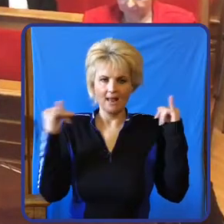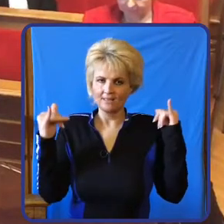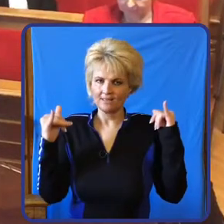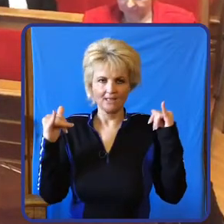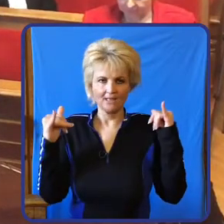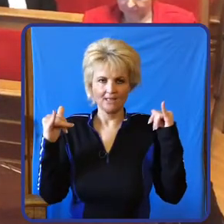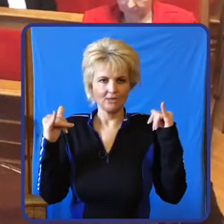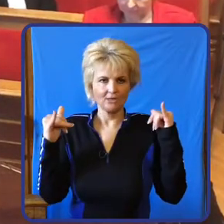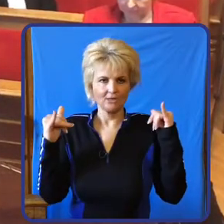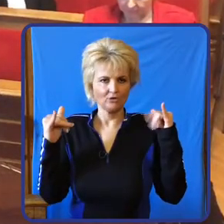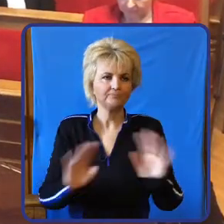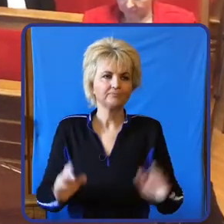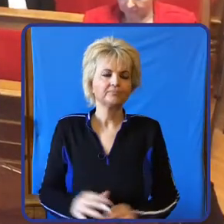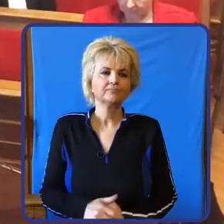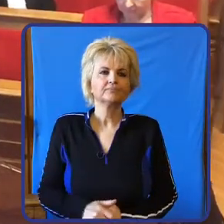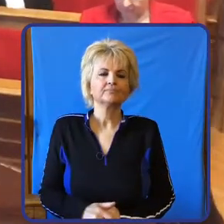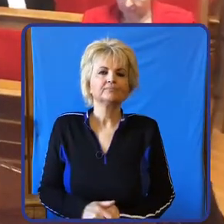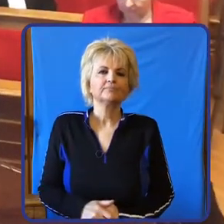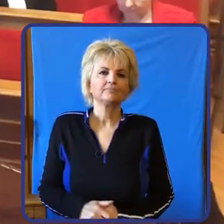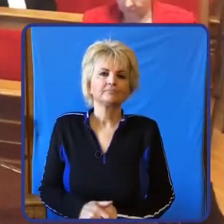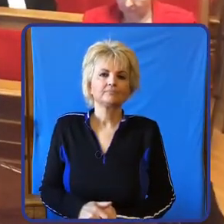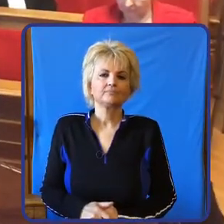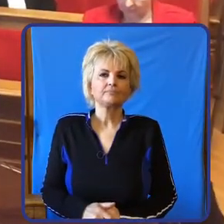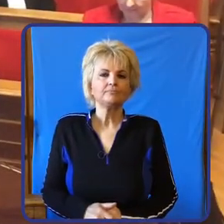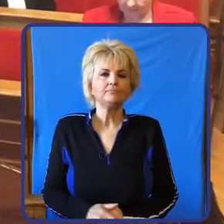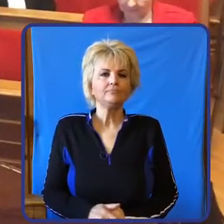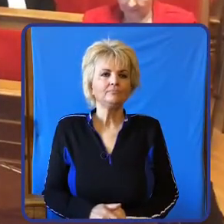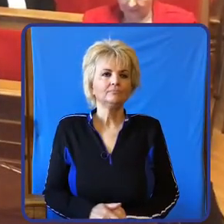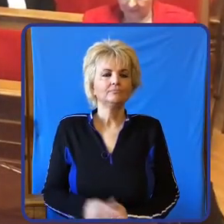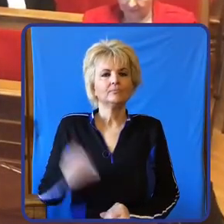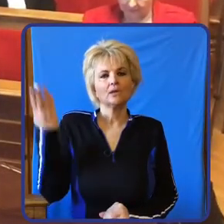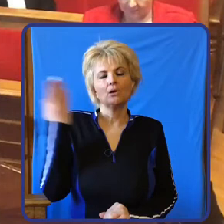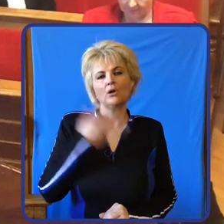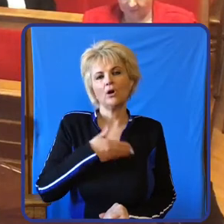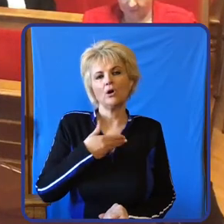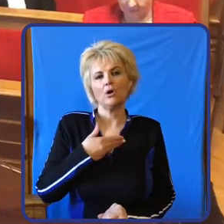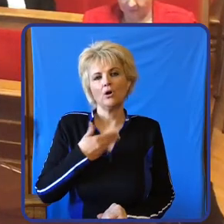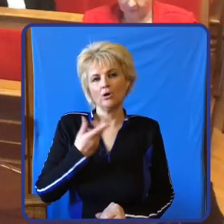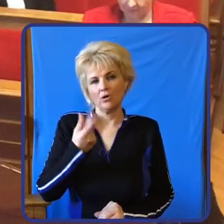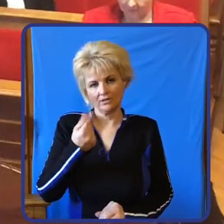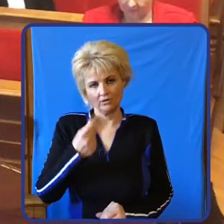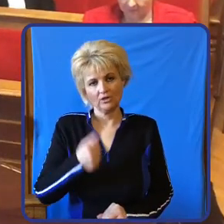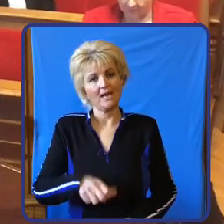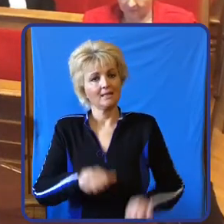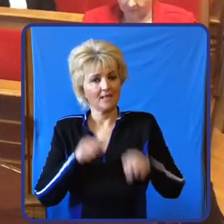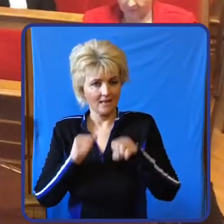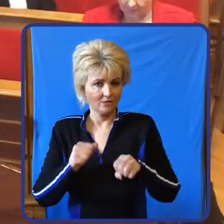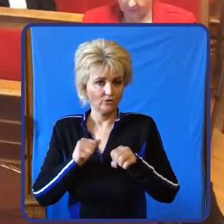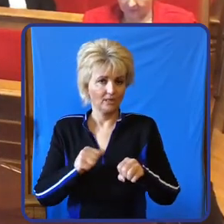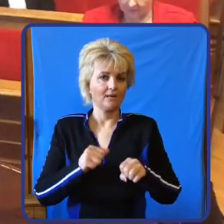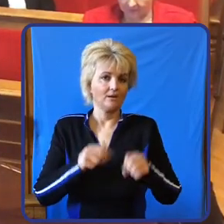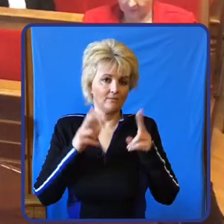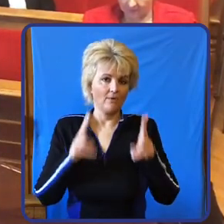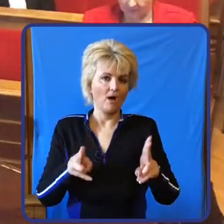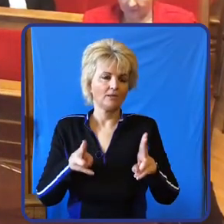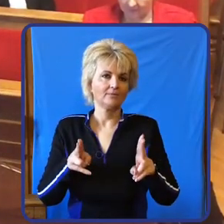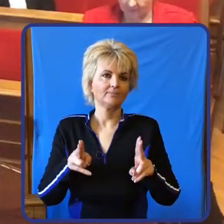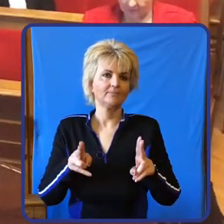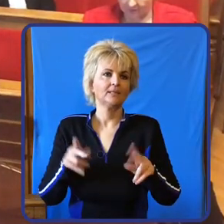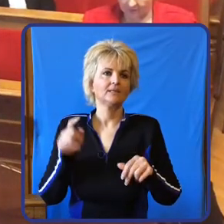az elvégzésére. Hogyha gazdasági nehézségekről beszélünk, még pedig kell beszélünk gazdasági nehézségekről, ez